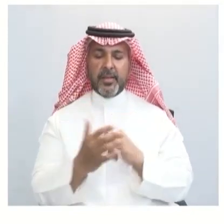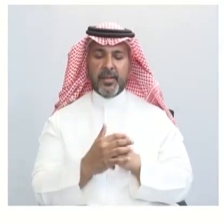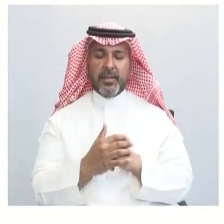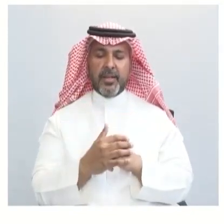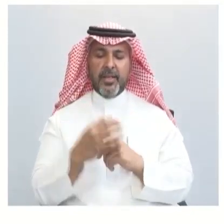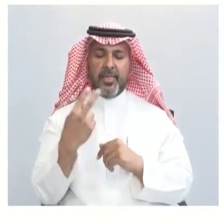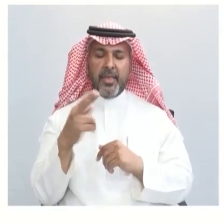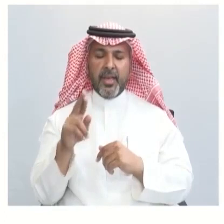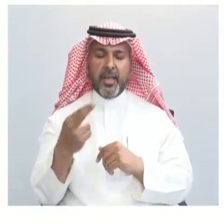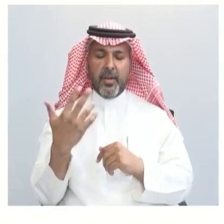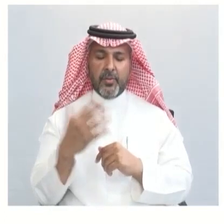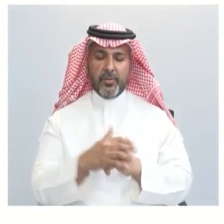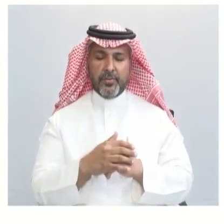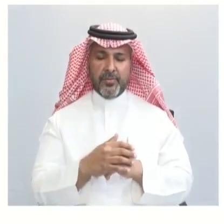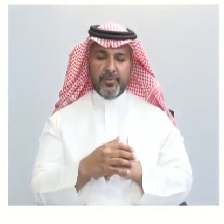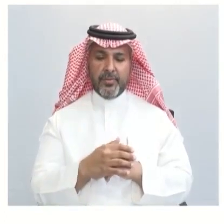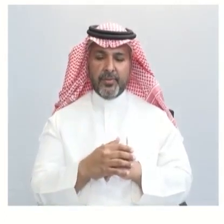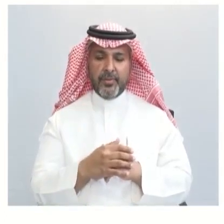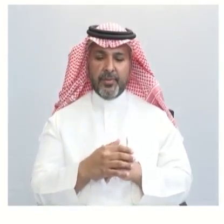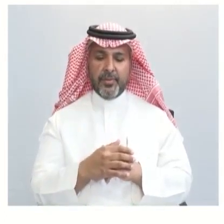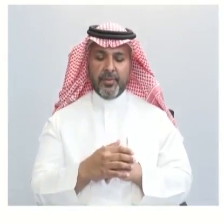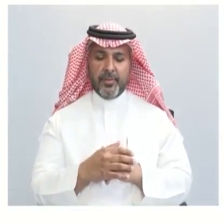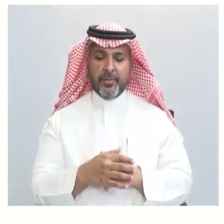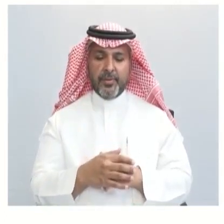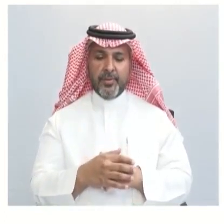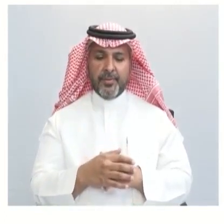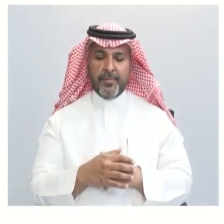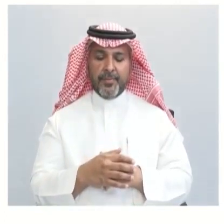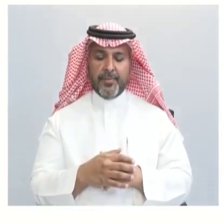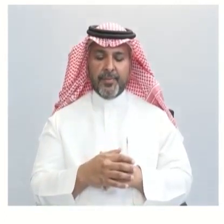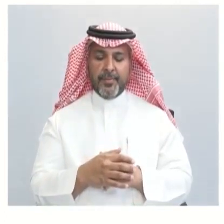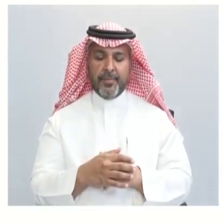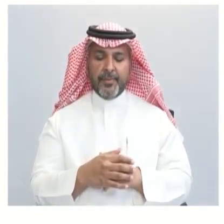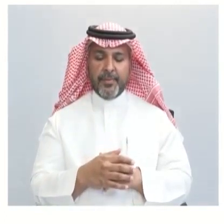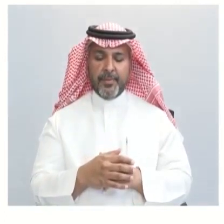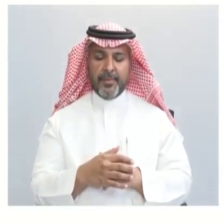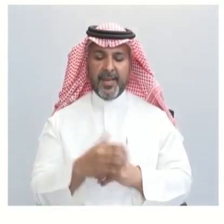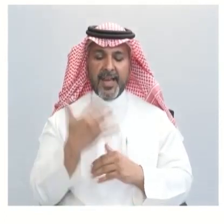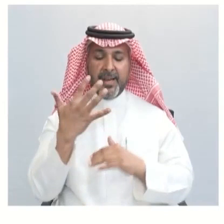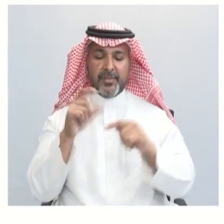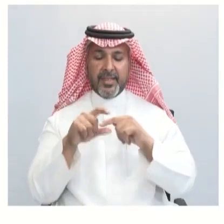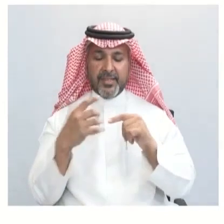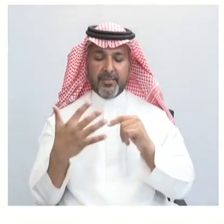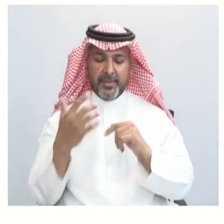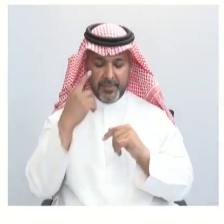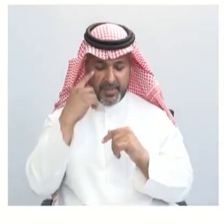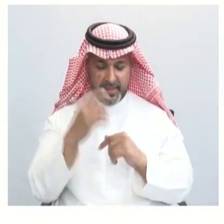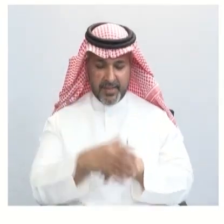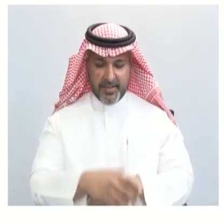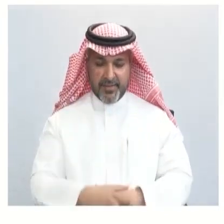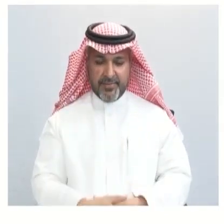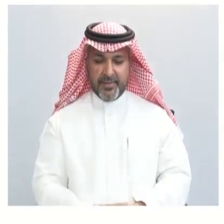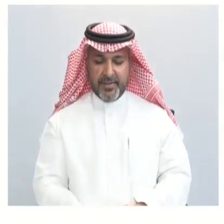5 تقسيم سالب واح شلنا اكس حطينا بدالها سالب واحد راح يعطيني سالب خ وخ تقسيم سالب ا راح يكون سالب ا